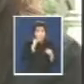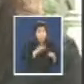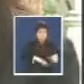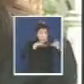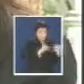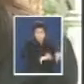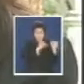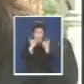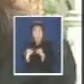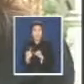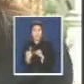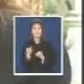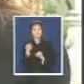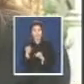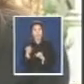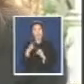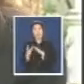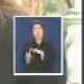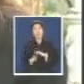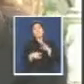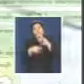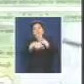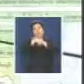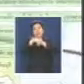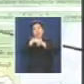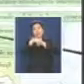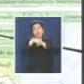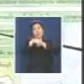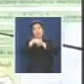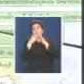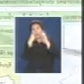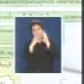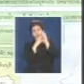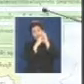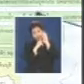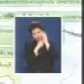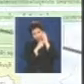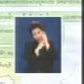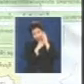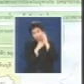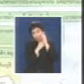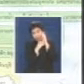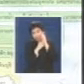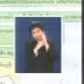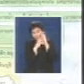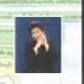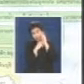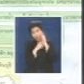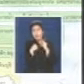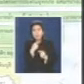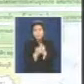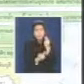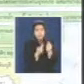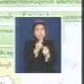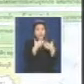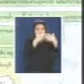สก็จะมาดูในส่วนของพื้นที่กลางน้ำตอนล่างนะคะก็จะรวมถึงการเยี่ยมนิคมอุตสาห